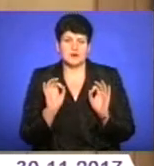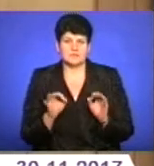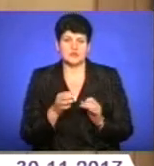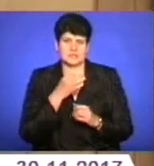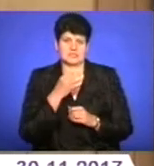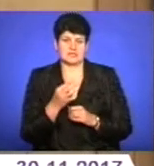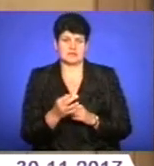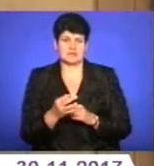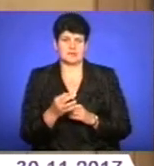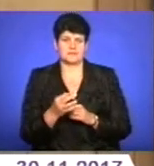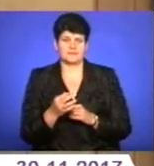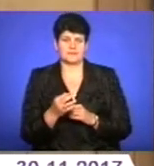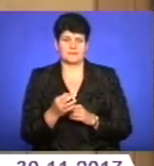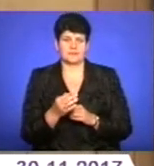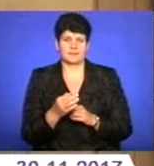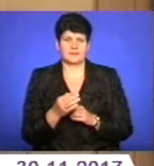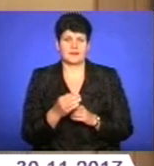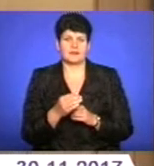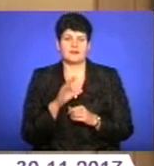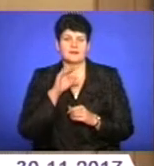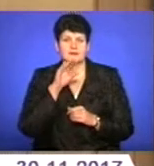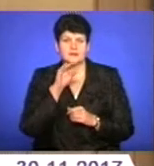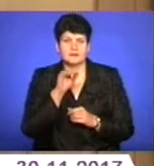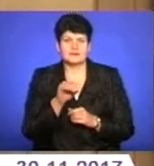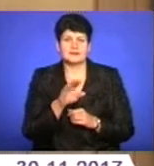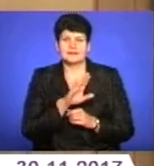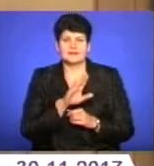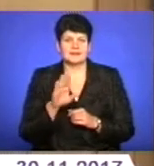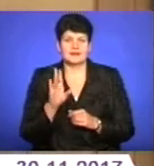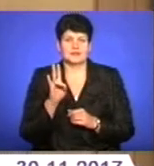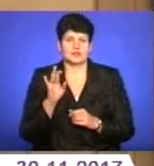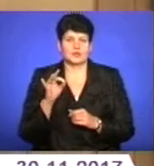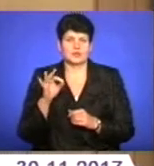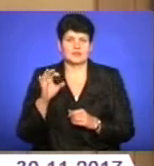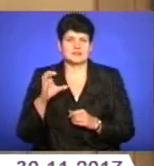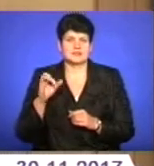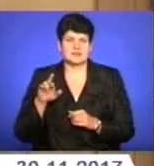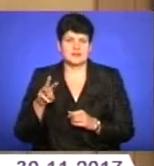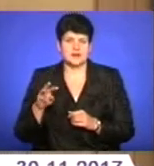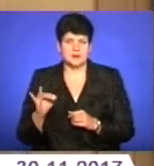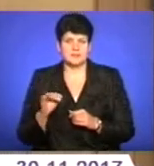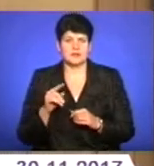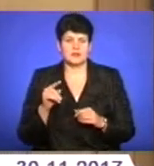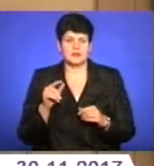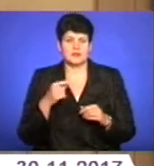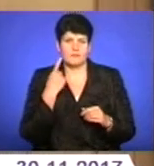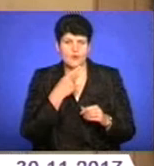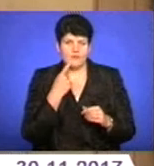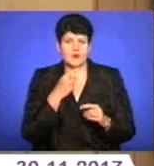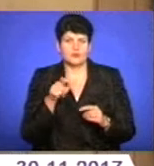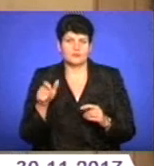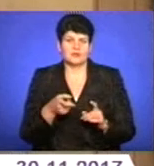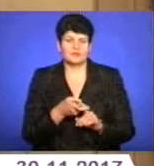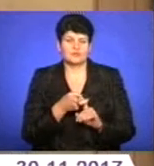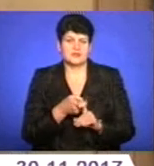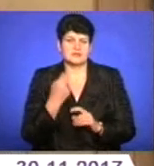що начитані тексти не носіями мови все-таки, а, напевно, людьми, які пов'язані з